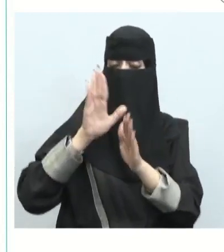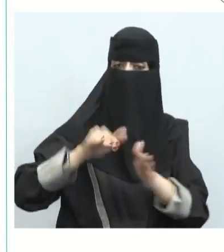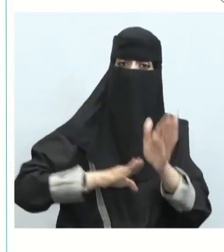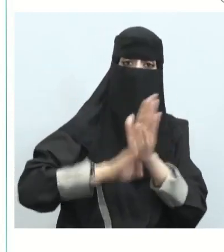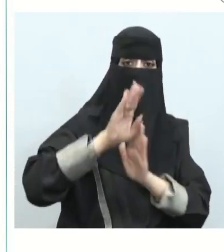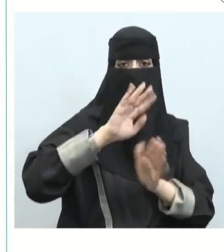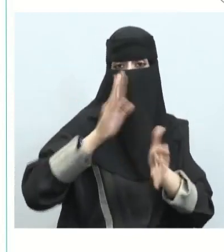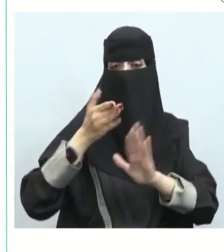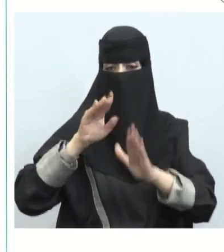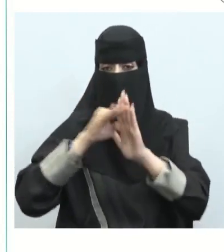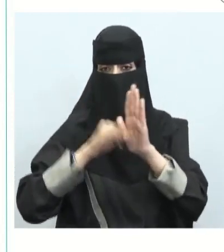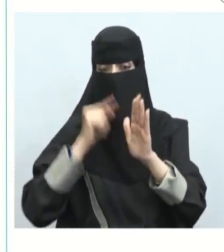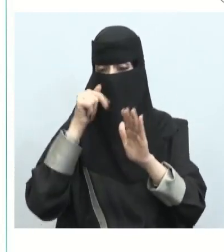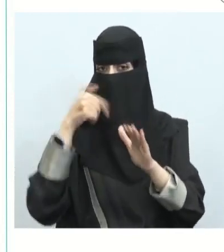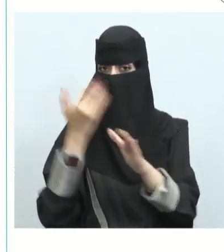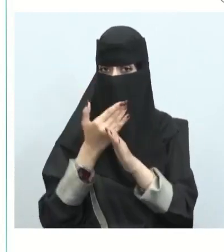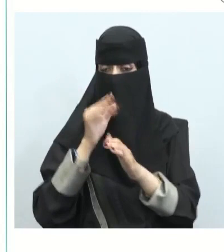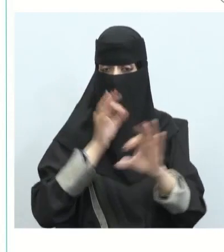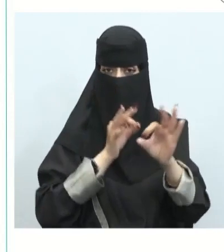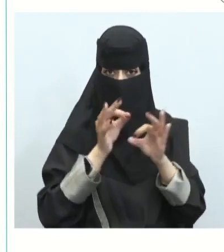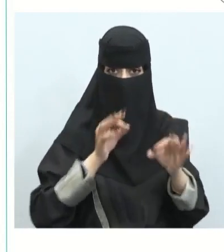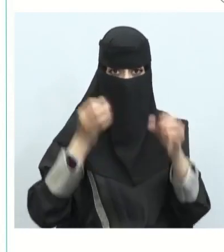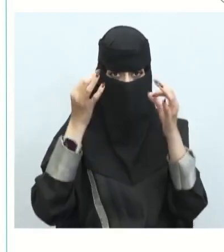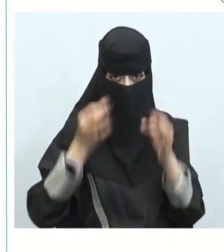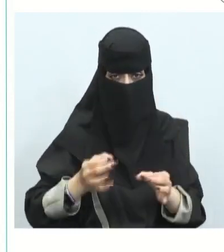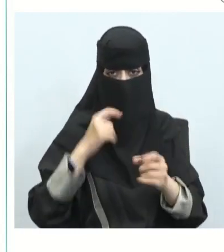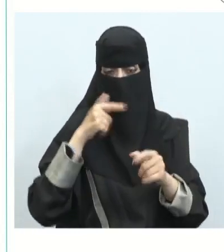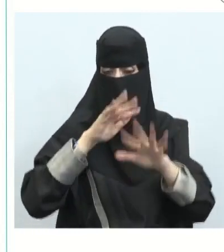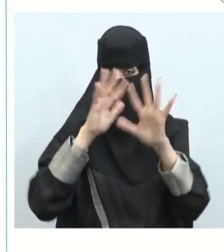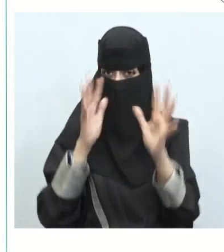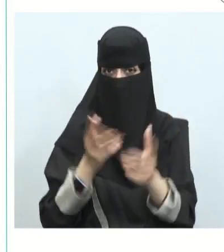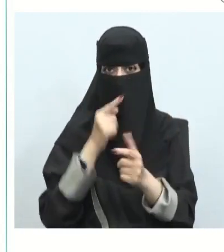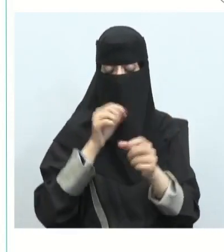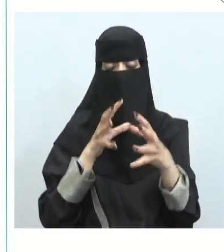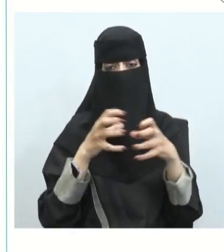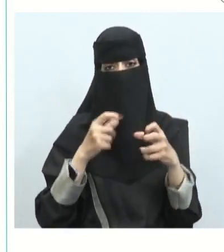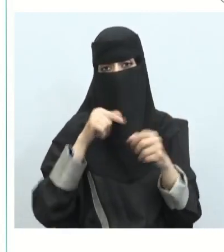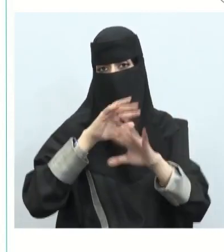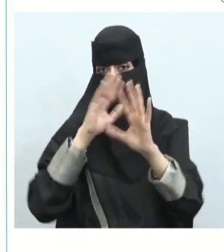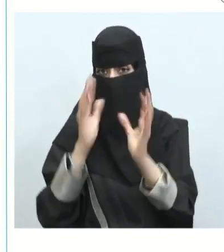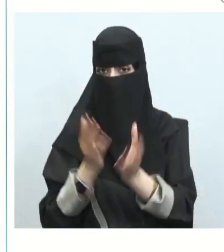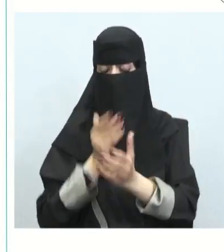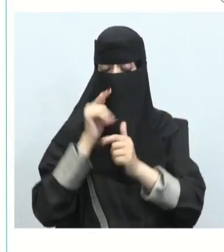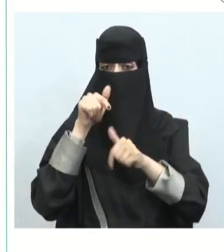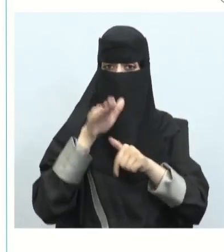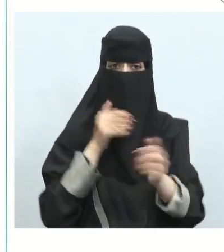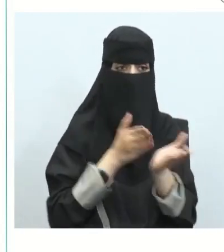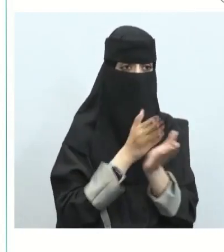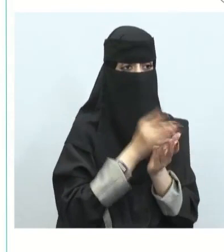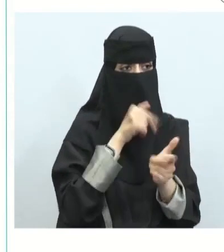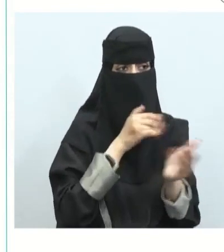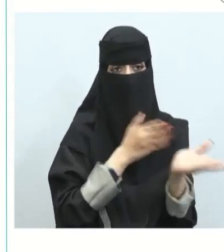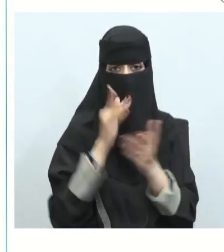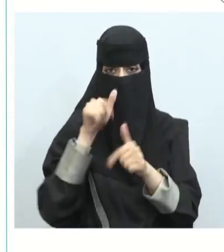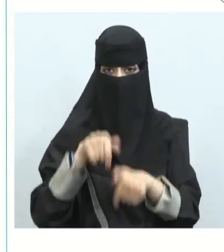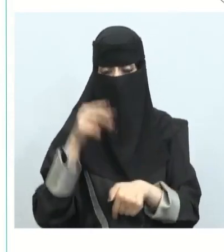في بعض البرامج كل ذلك لان هنالك تخطيط دقيق لكل جميع او لكل التفاصيل او لجميع المجالات والخدمات